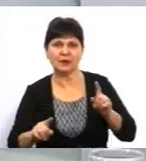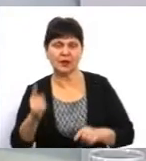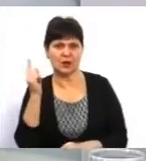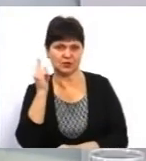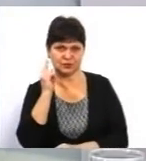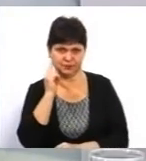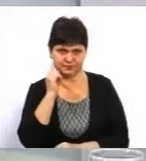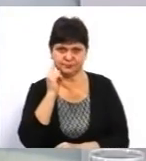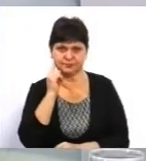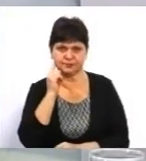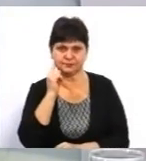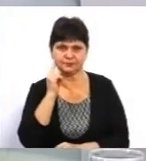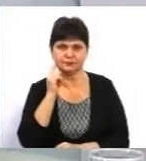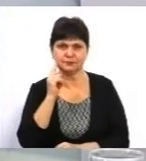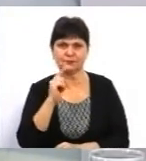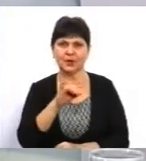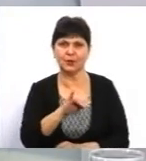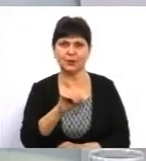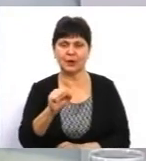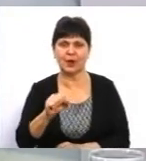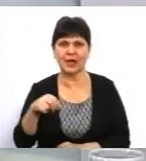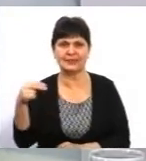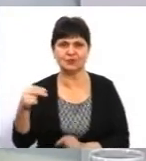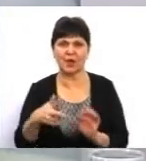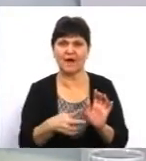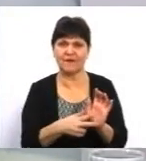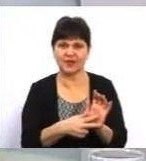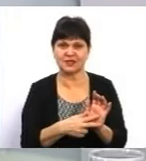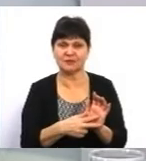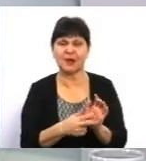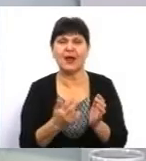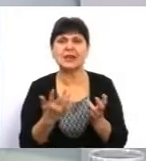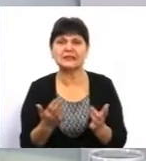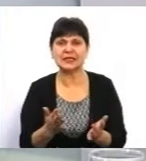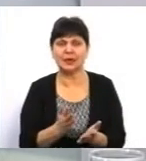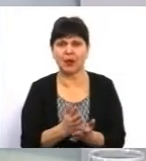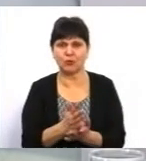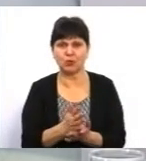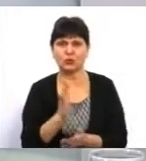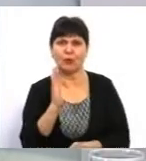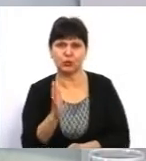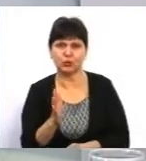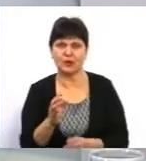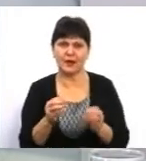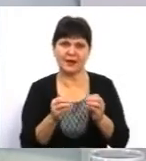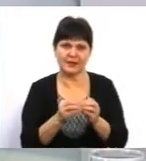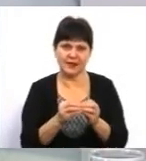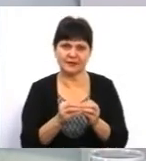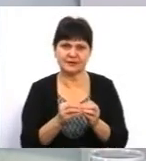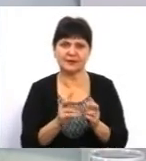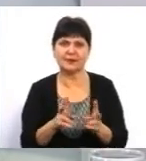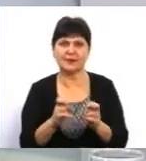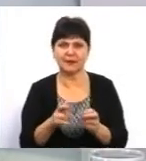у ЮА Запоріжжя 8. То скільки послуг, власне, буде? Чи буде 10, як анонсував